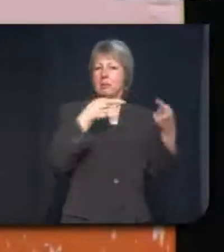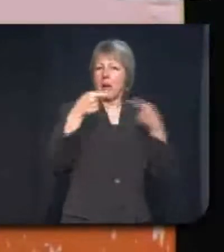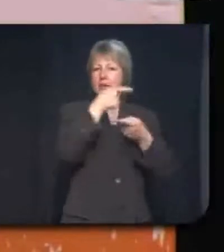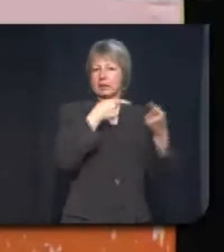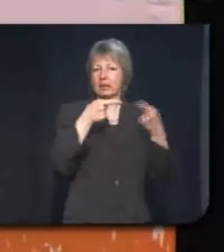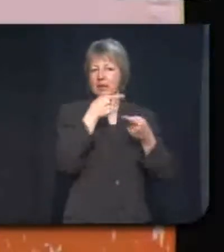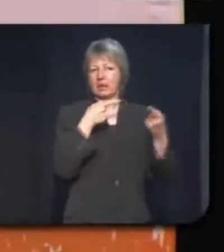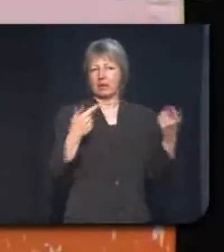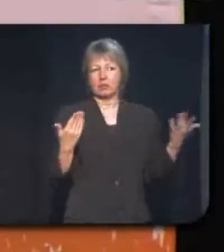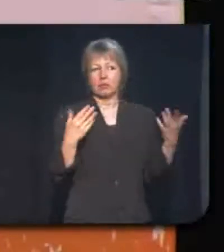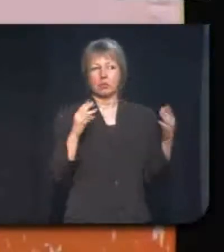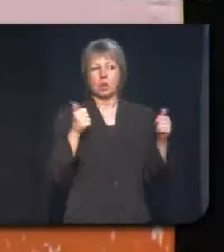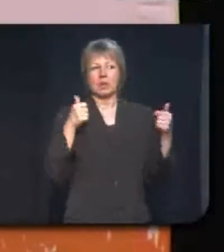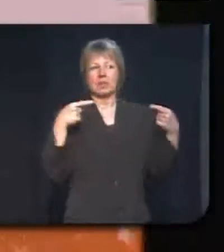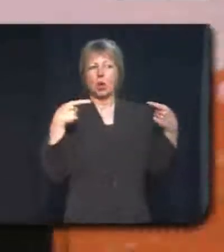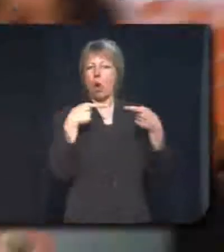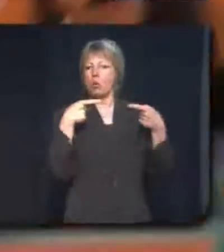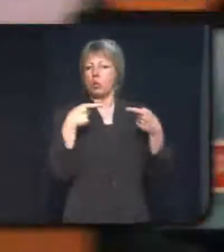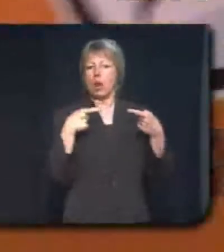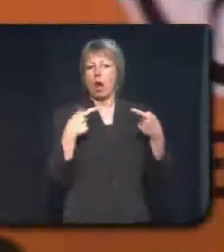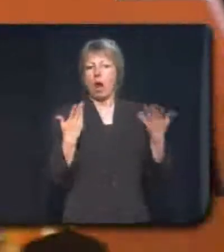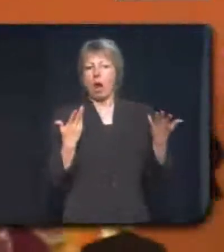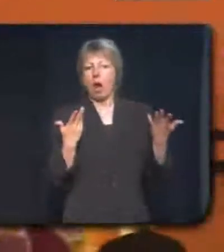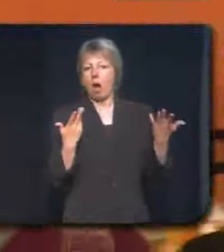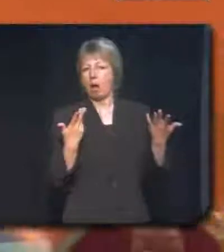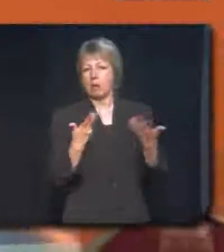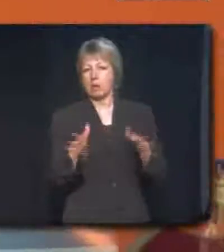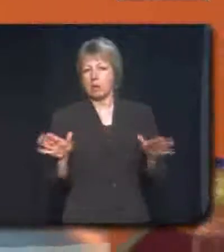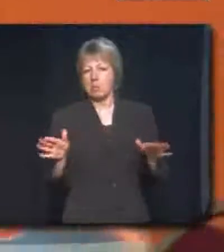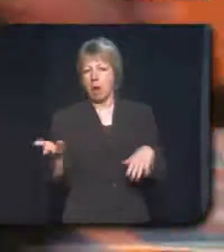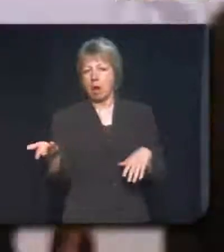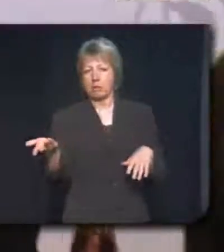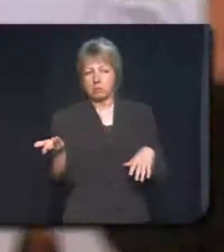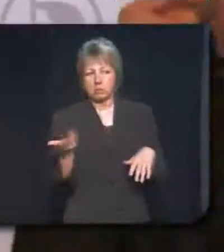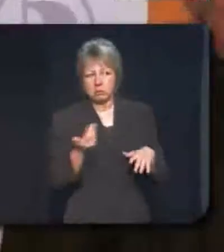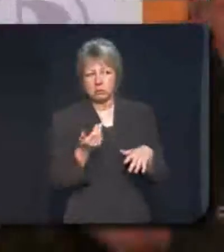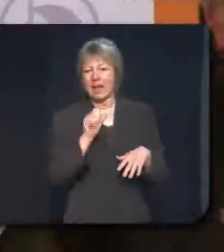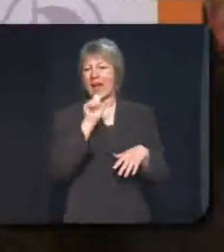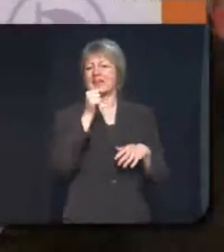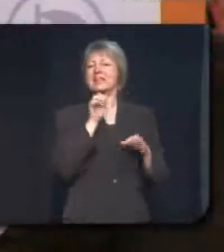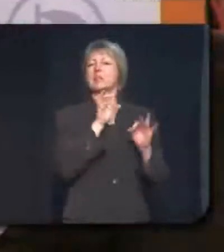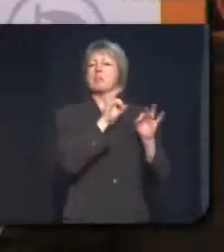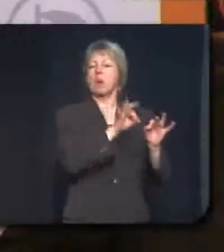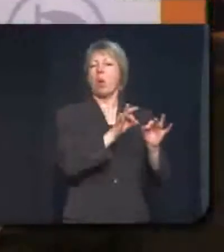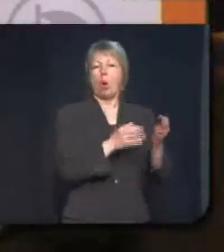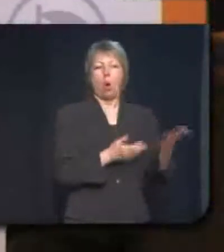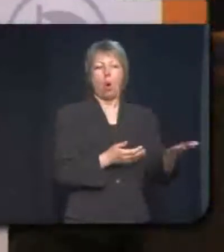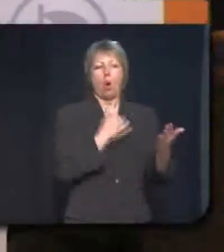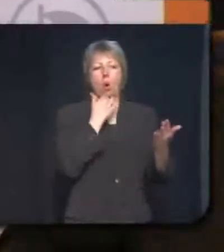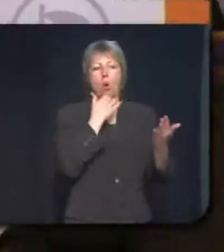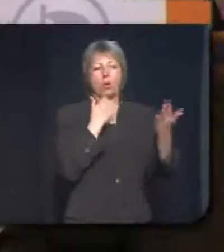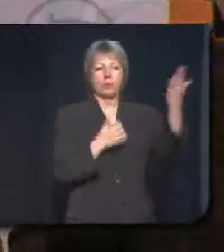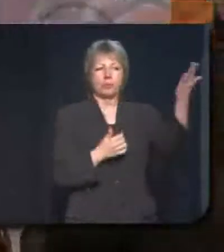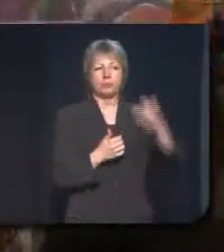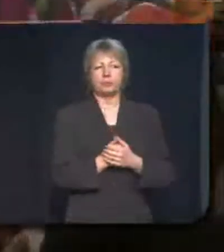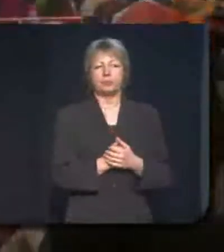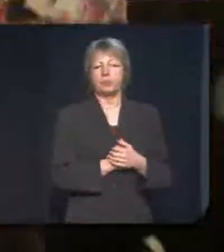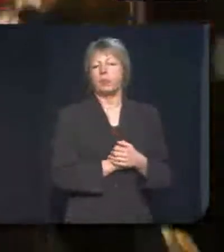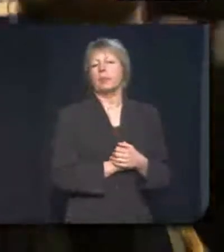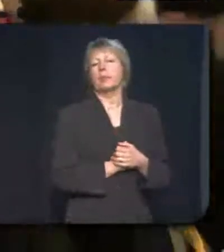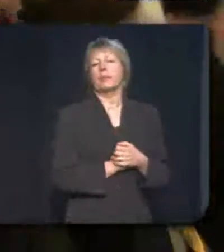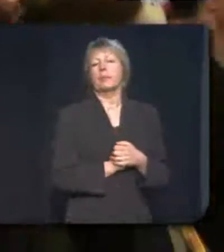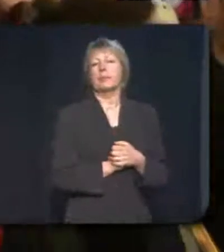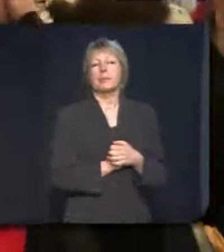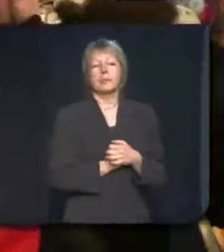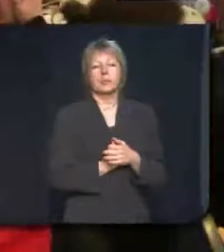normal fangen wir mit contra an gibt es niemanden dann der erste pro bitteschön wir haben uns auf der